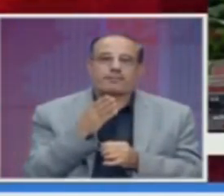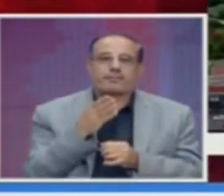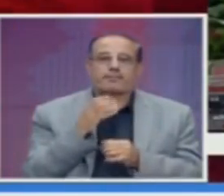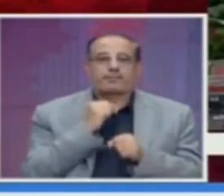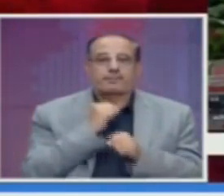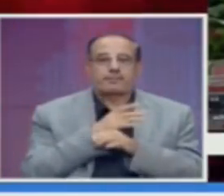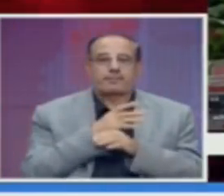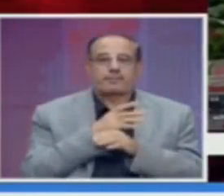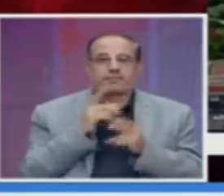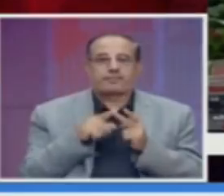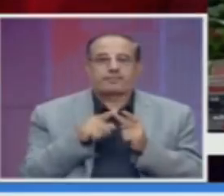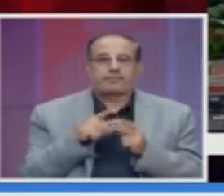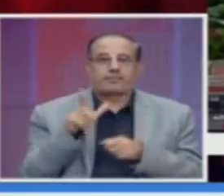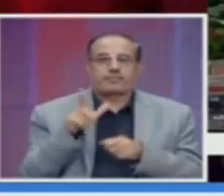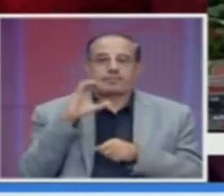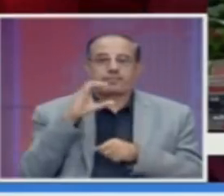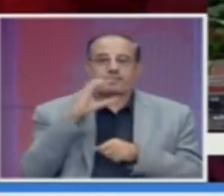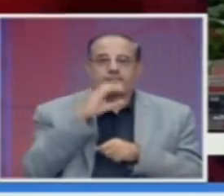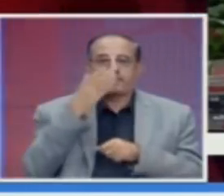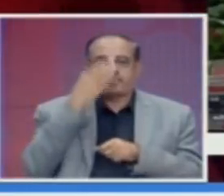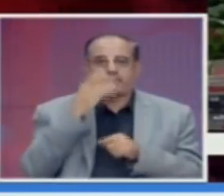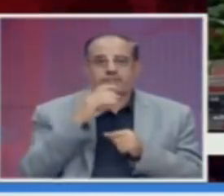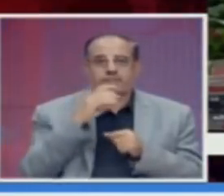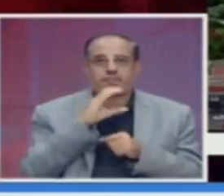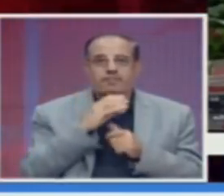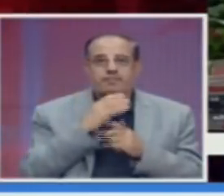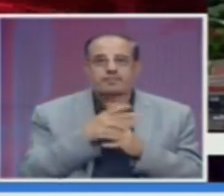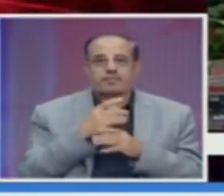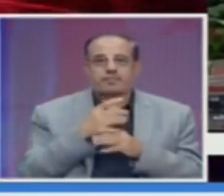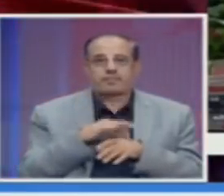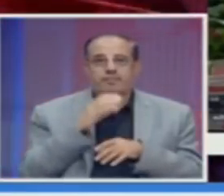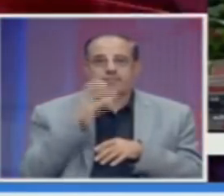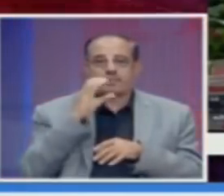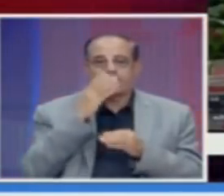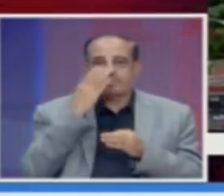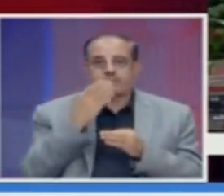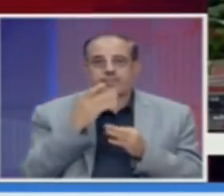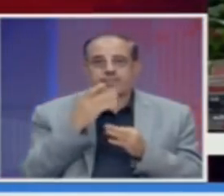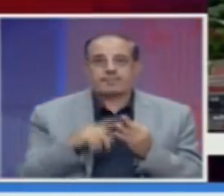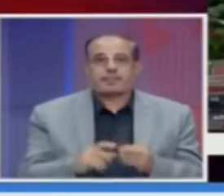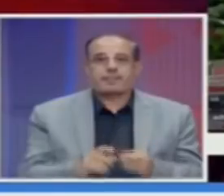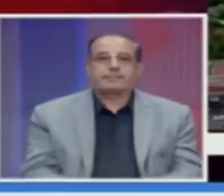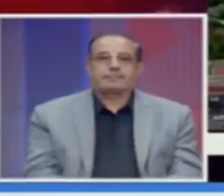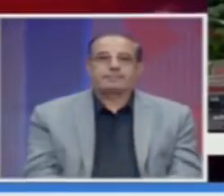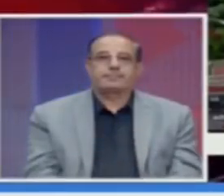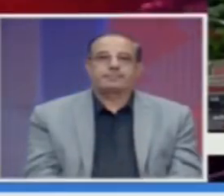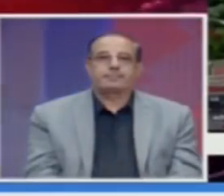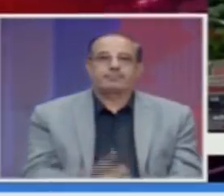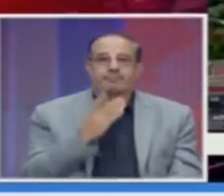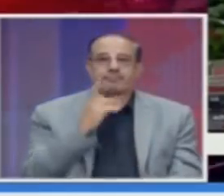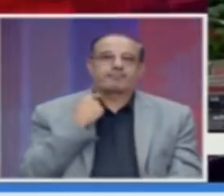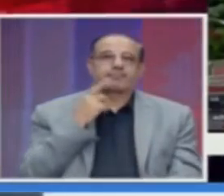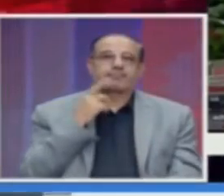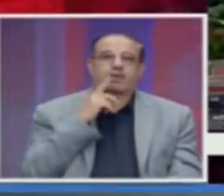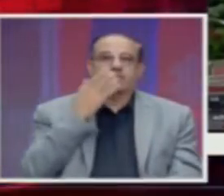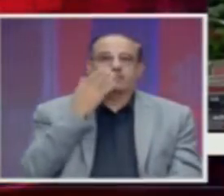الديمقراطية ممثلة في القيادة السياسية برئاسة الرئيس الإنسان البطل عبد الفتاح السيسي. نعم، أشكرك زميل